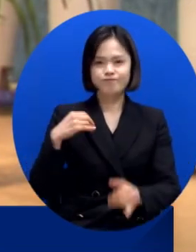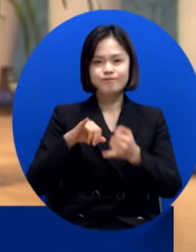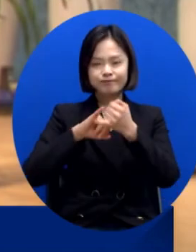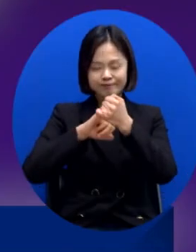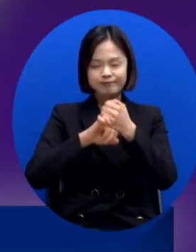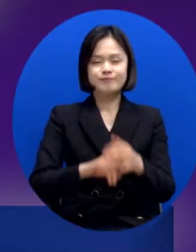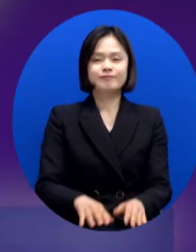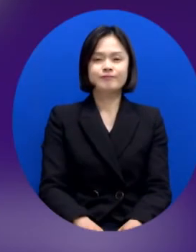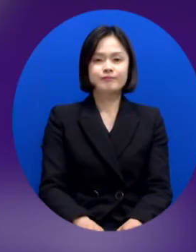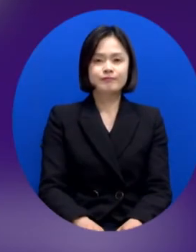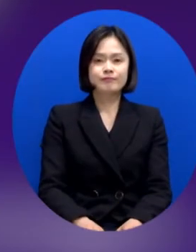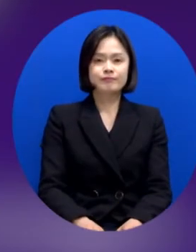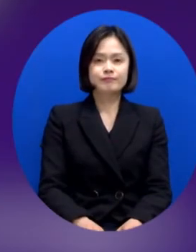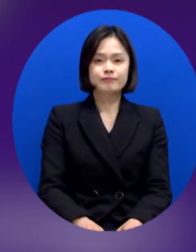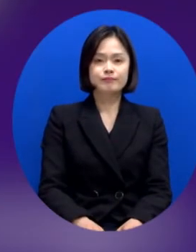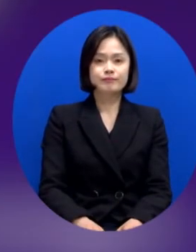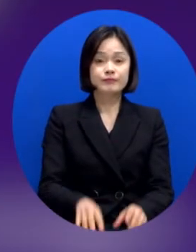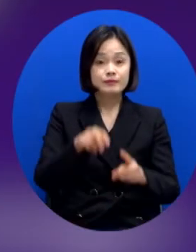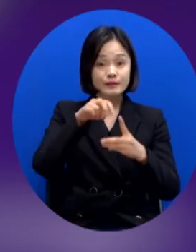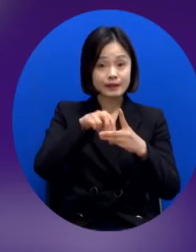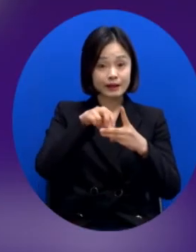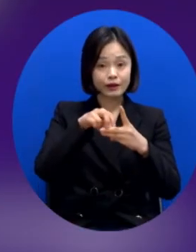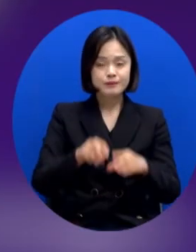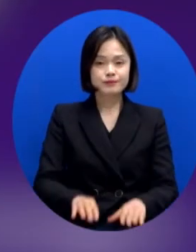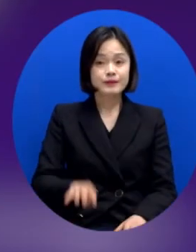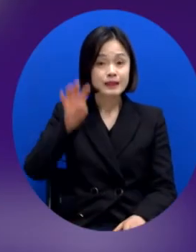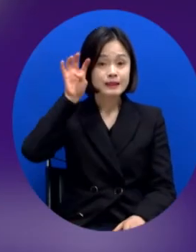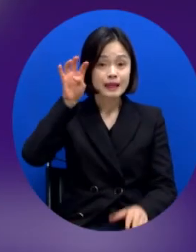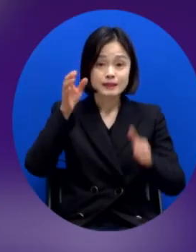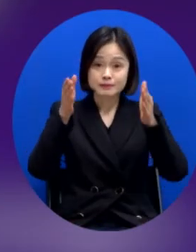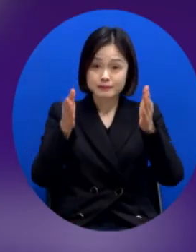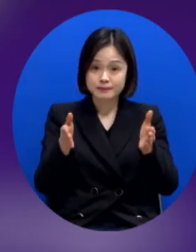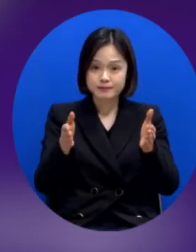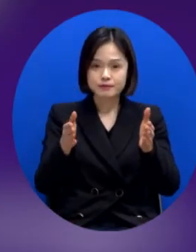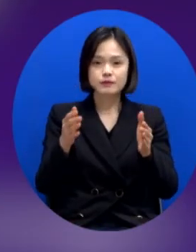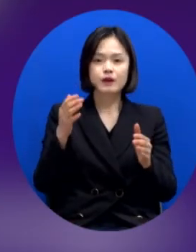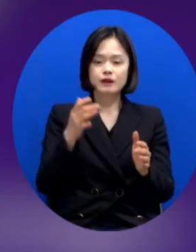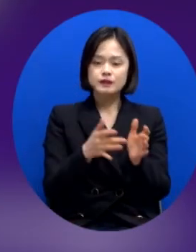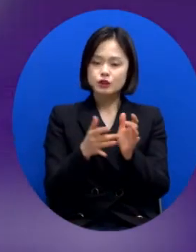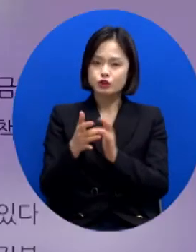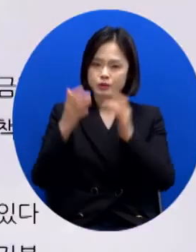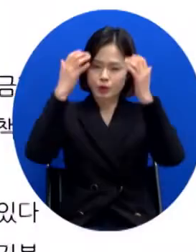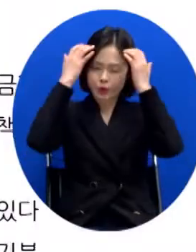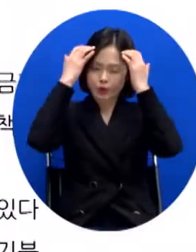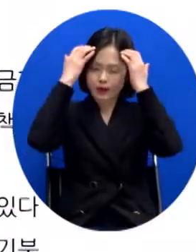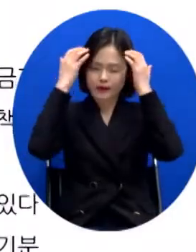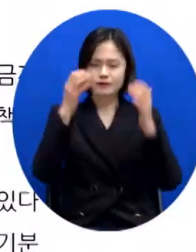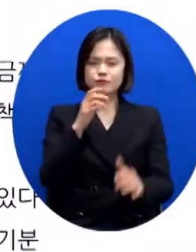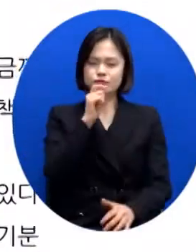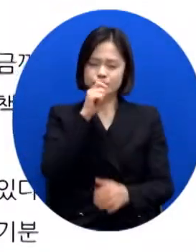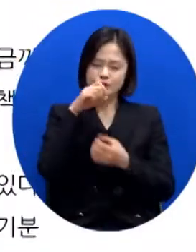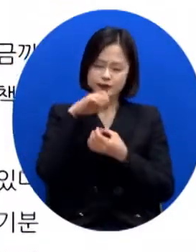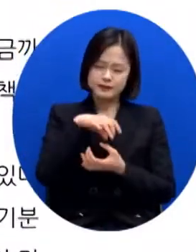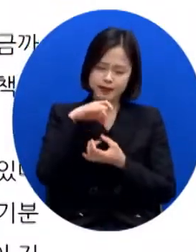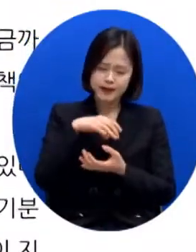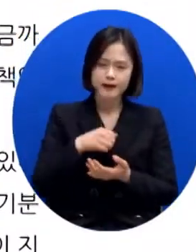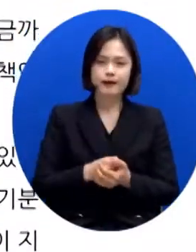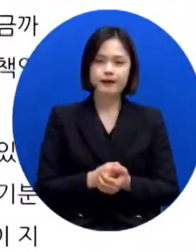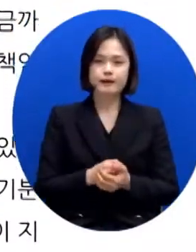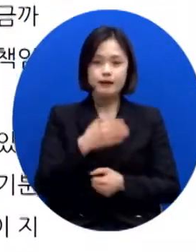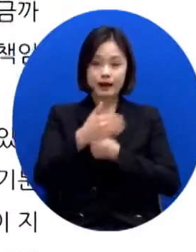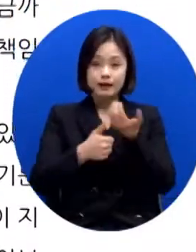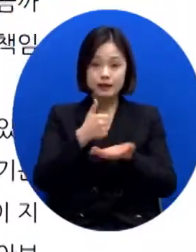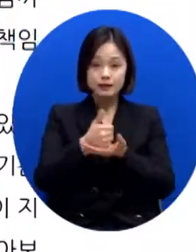좋겠습니다 살림은 캠페인 기간인 40일 동안 예수님의 고난을 묵상하며 특히 하나님의 피조물 들의